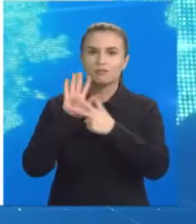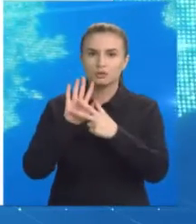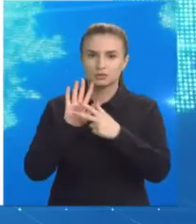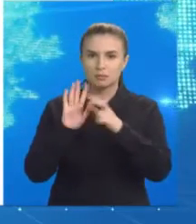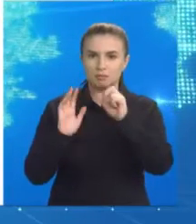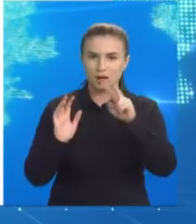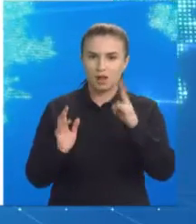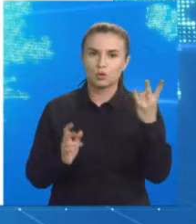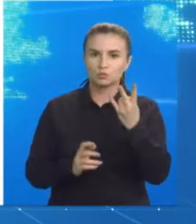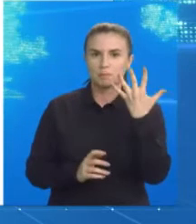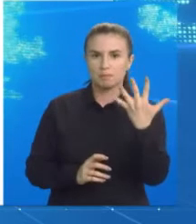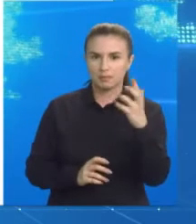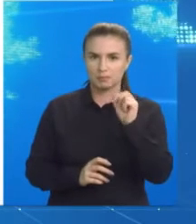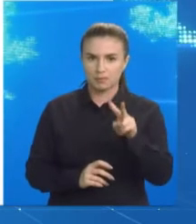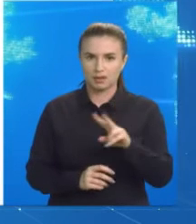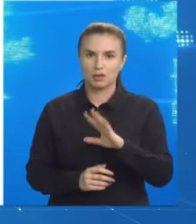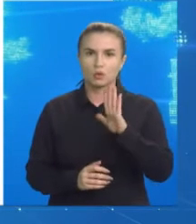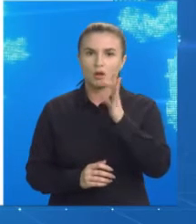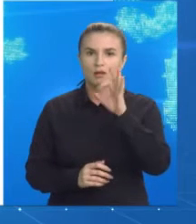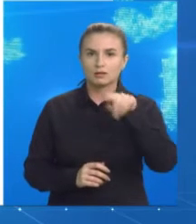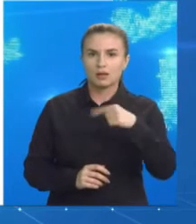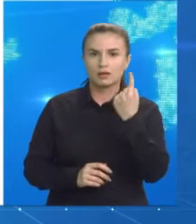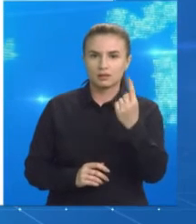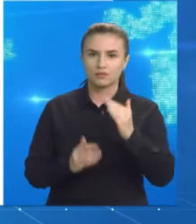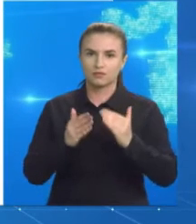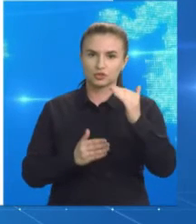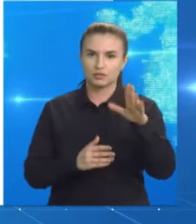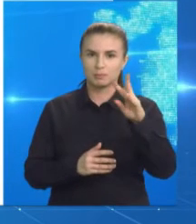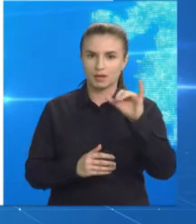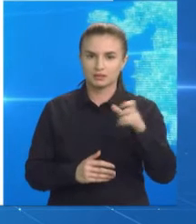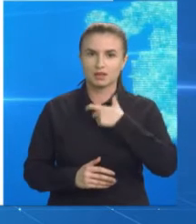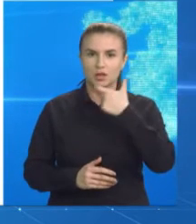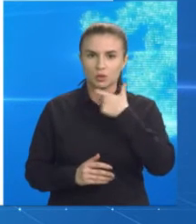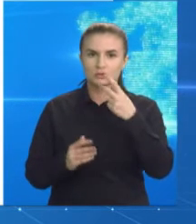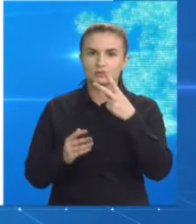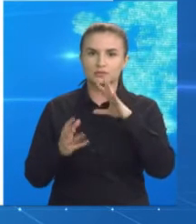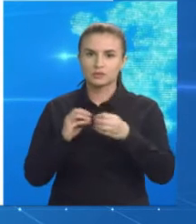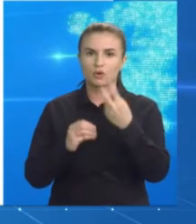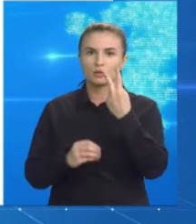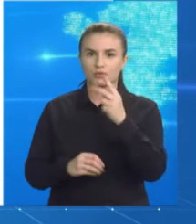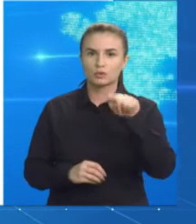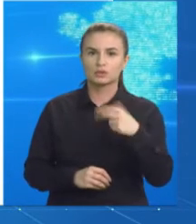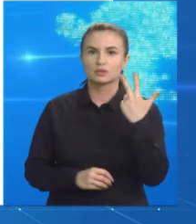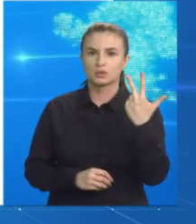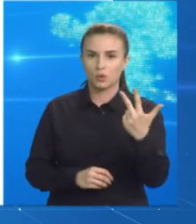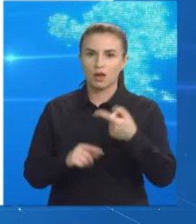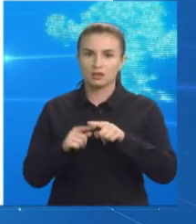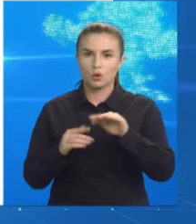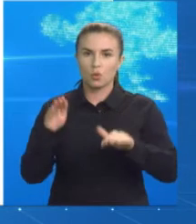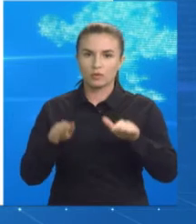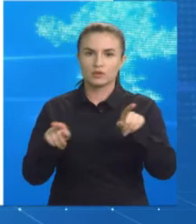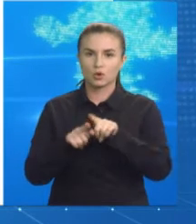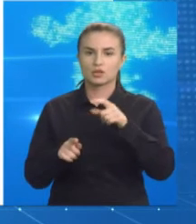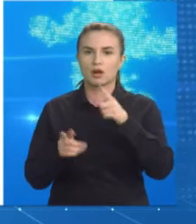из возможных 5 баллов. Лишь на 0,1 он выше в Миассе. В Златоусте показатель равен 2,3. Тот же уровень отмечен в